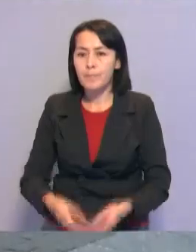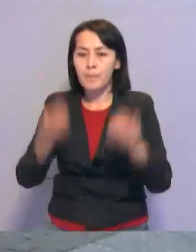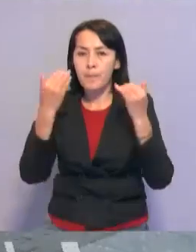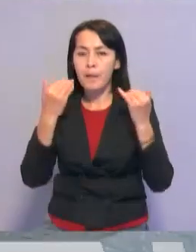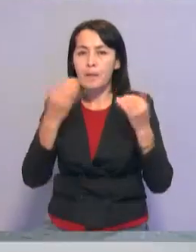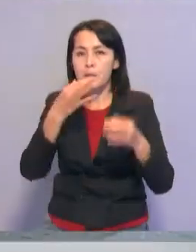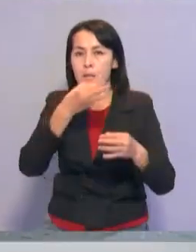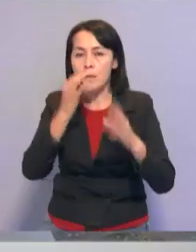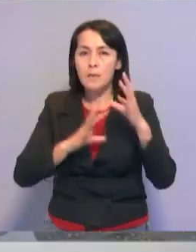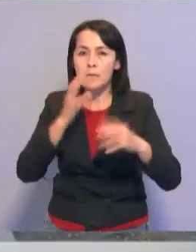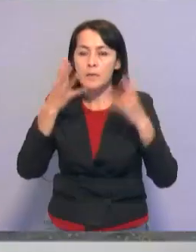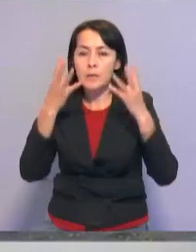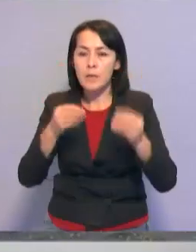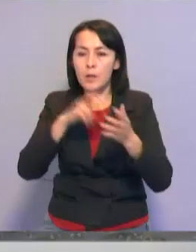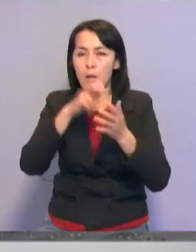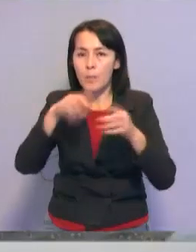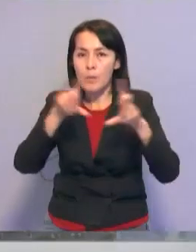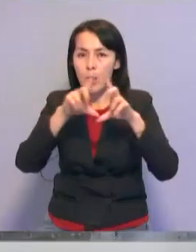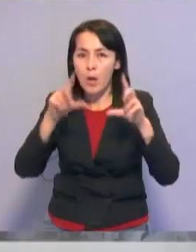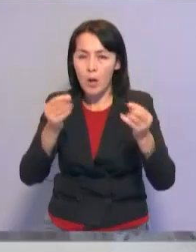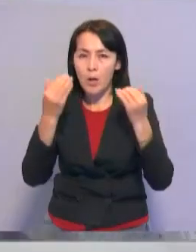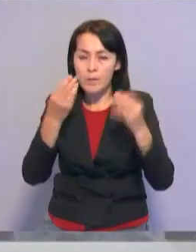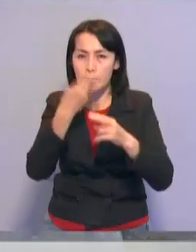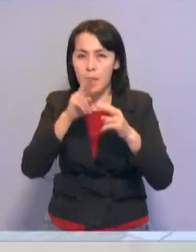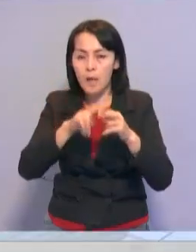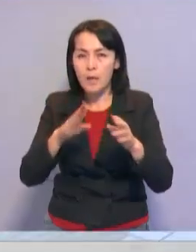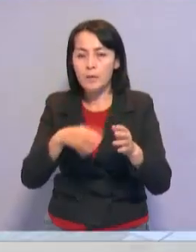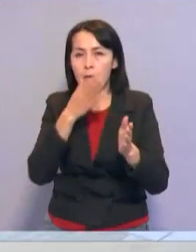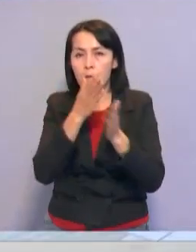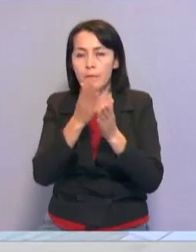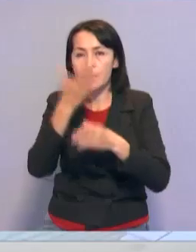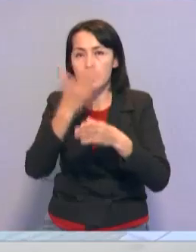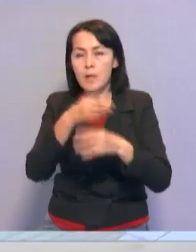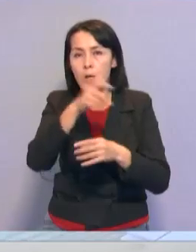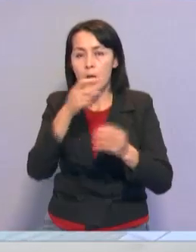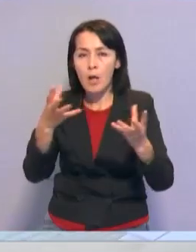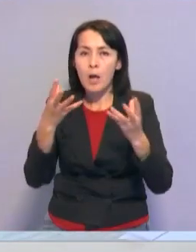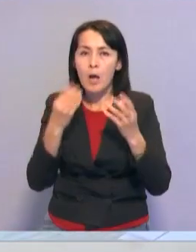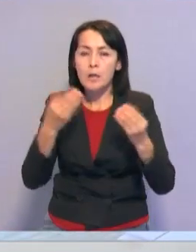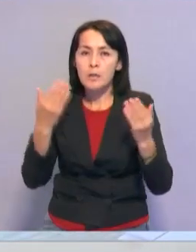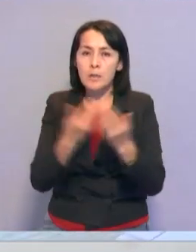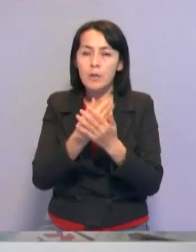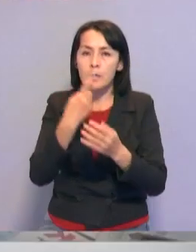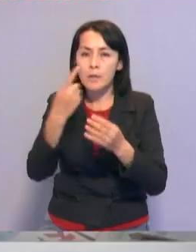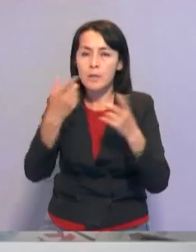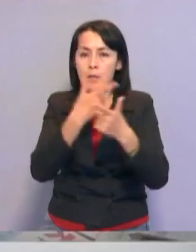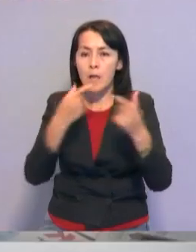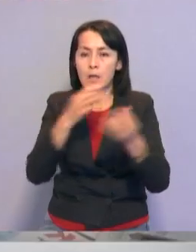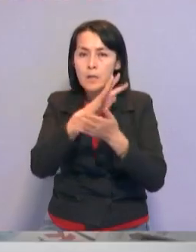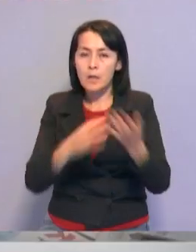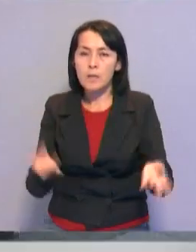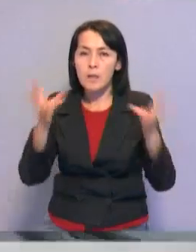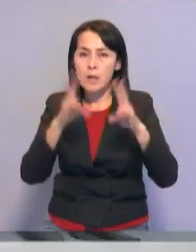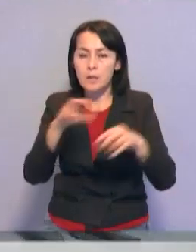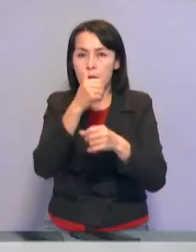Сегодня отмечается Всемирный день почты. Профессия почтальона, которая на протяжении веков помогала людям получать новости с дальних краев, продолжает